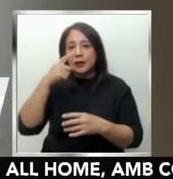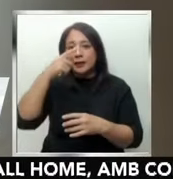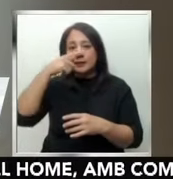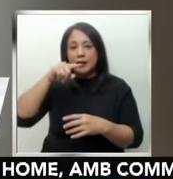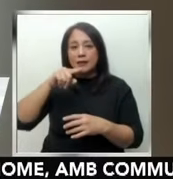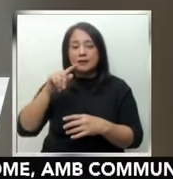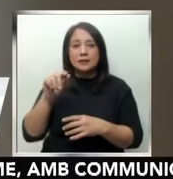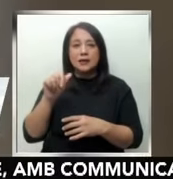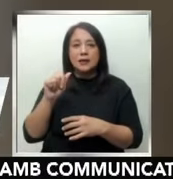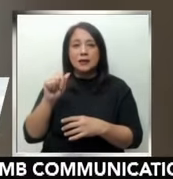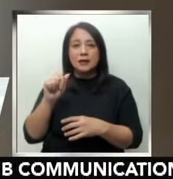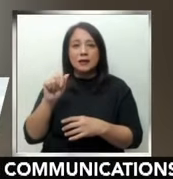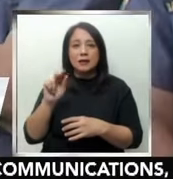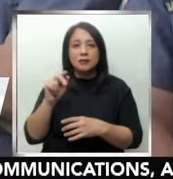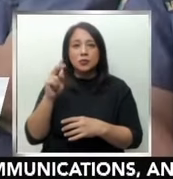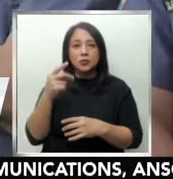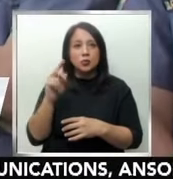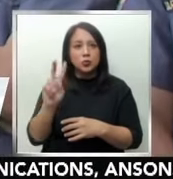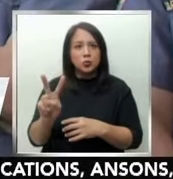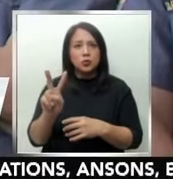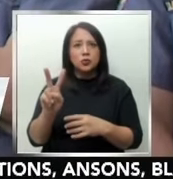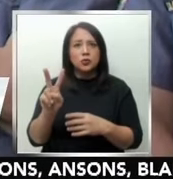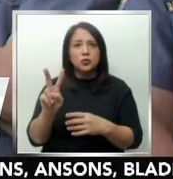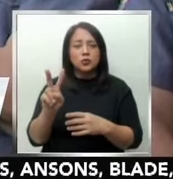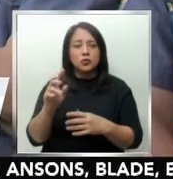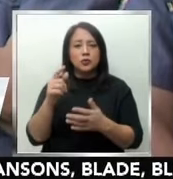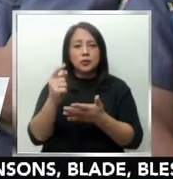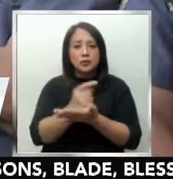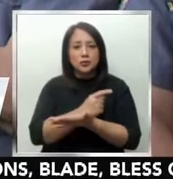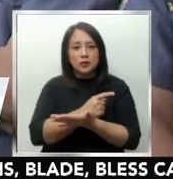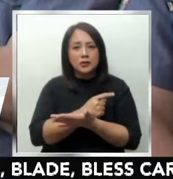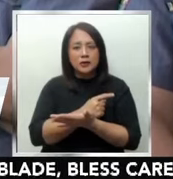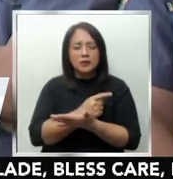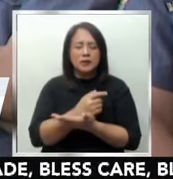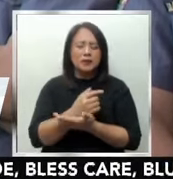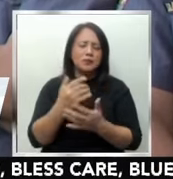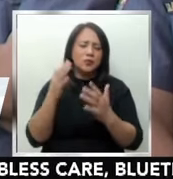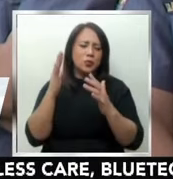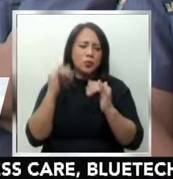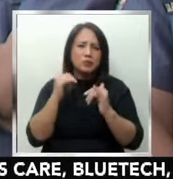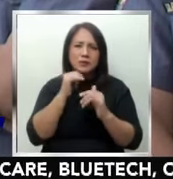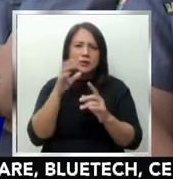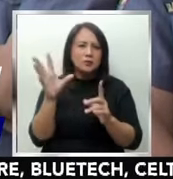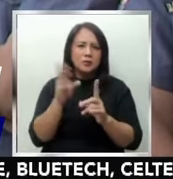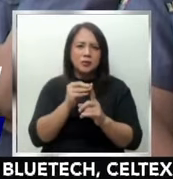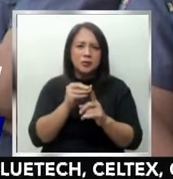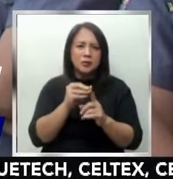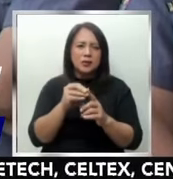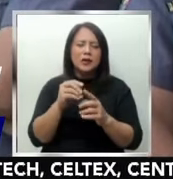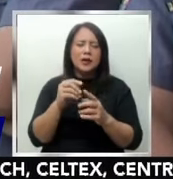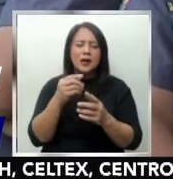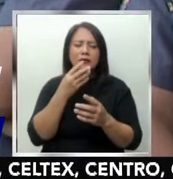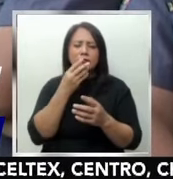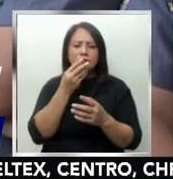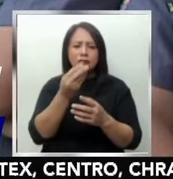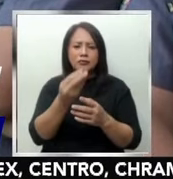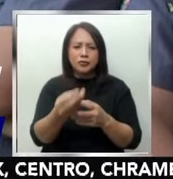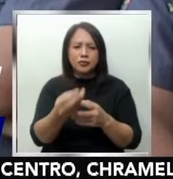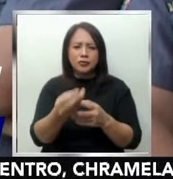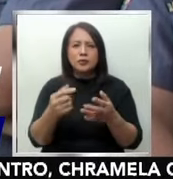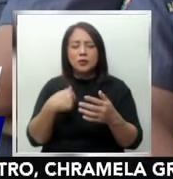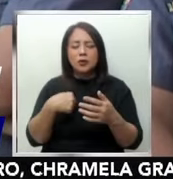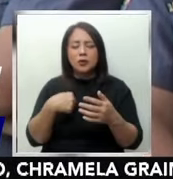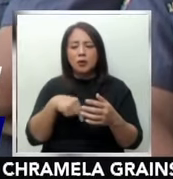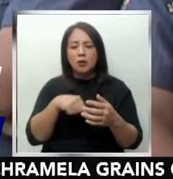2 noong isang linggo Sana hindi ito ang kultura iilan-ilan lang ito dito sa ating ano sa ating hanay kaya yung